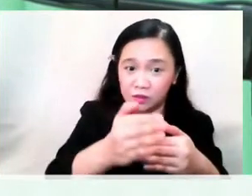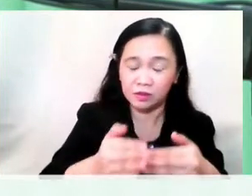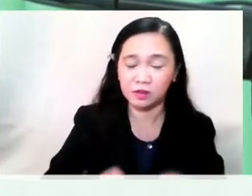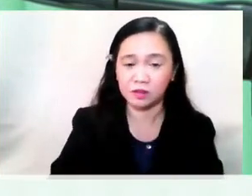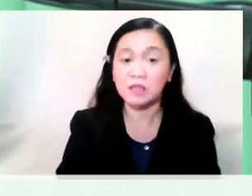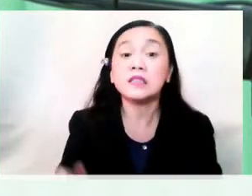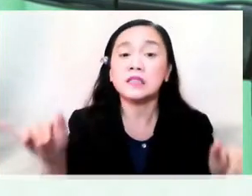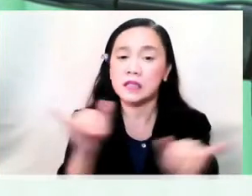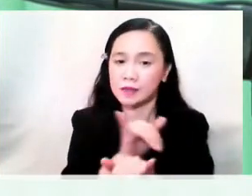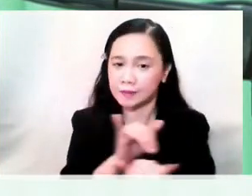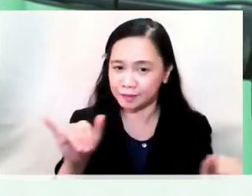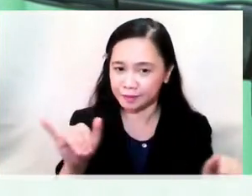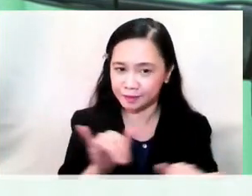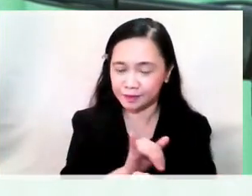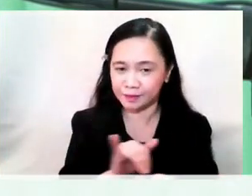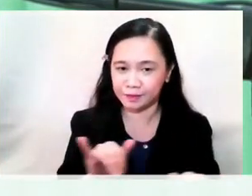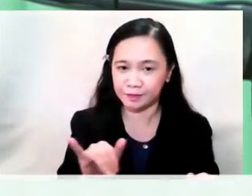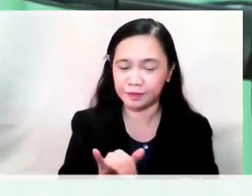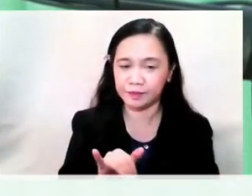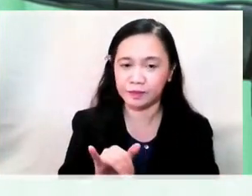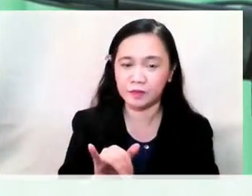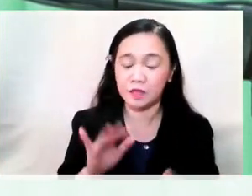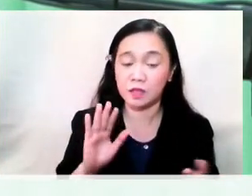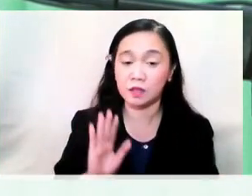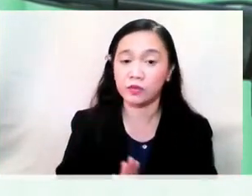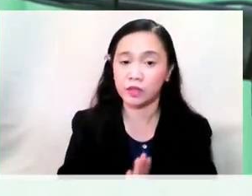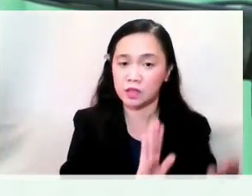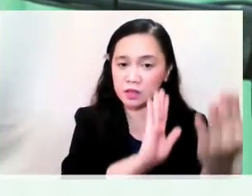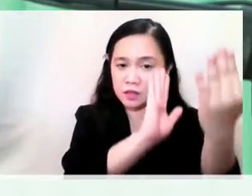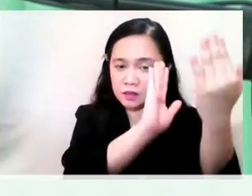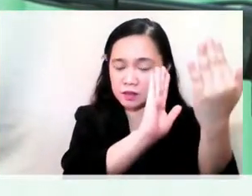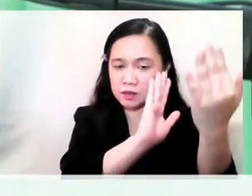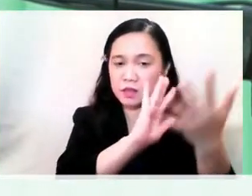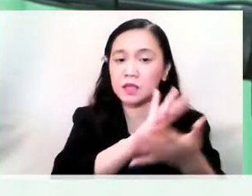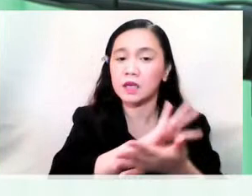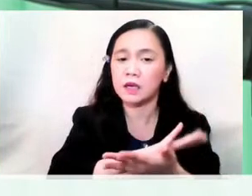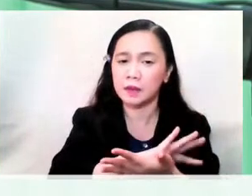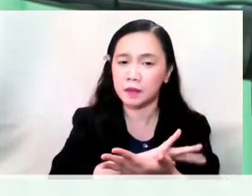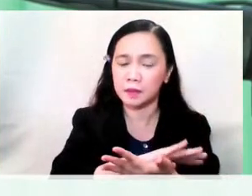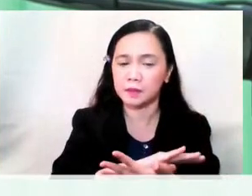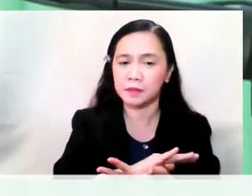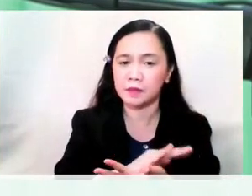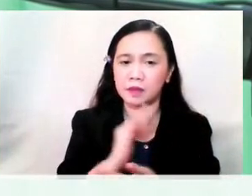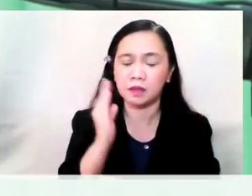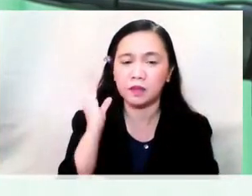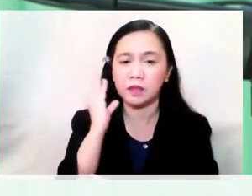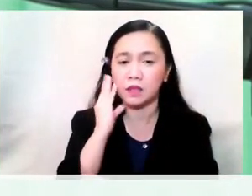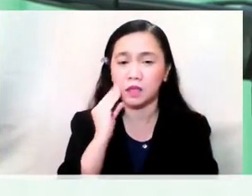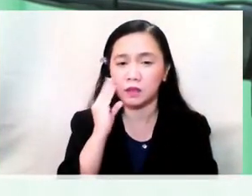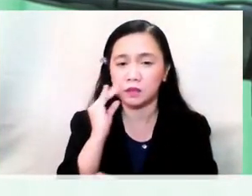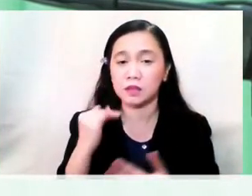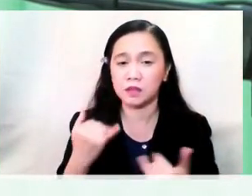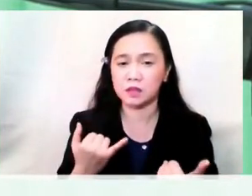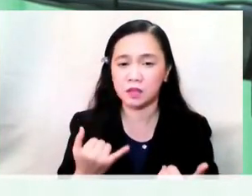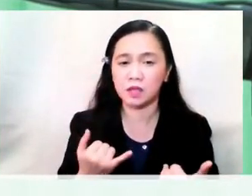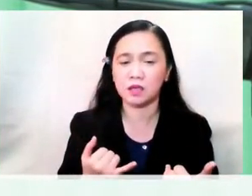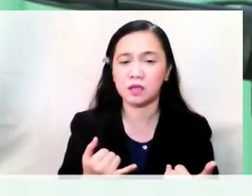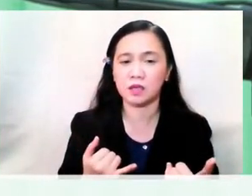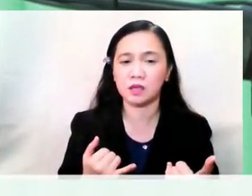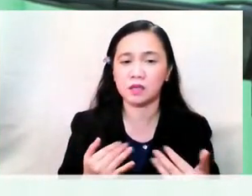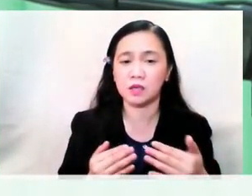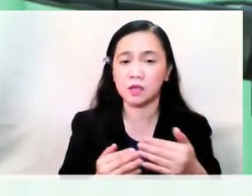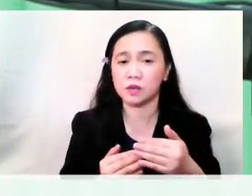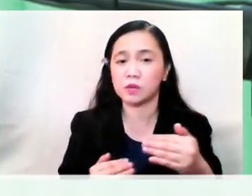the storm of the pandemic we are in and move on to the other side.